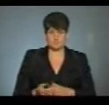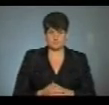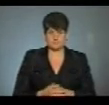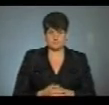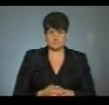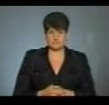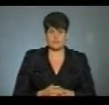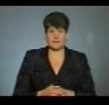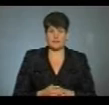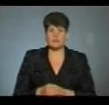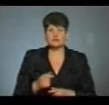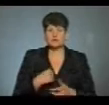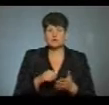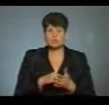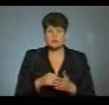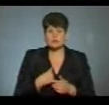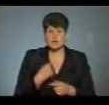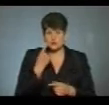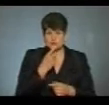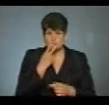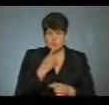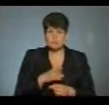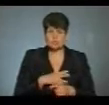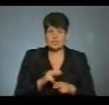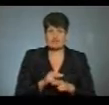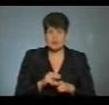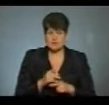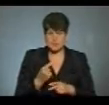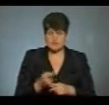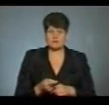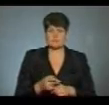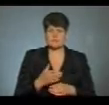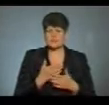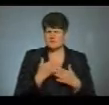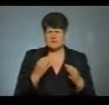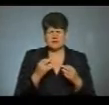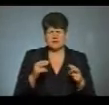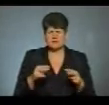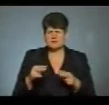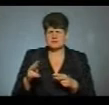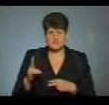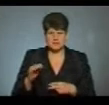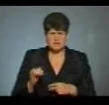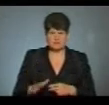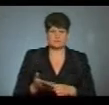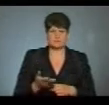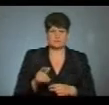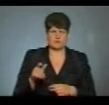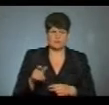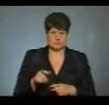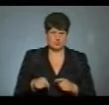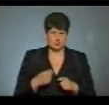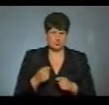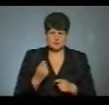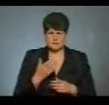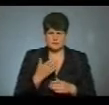В моментах тих, що я бачив особисто, там були і виправлення, по-перше, відсутні абсолютно свідки правопорушень. Значить,